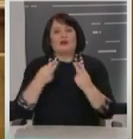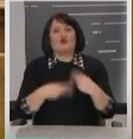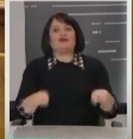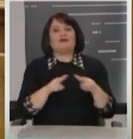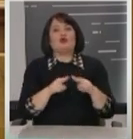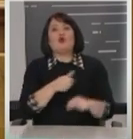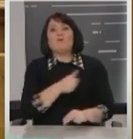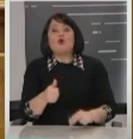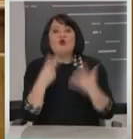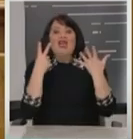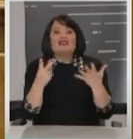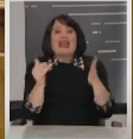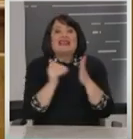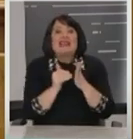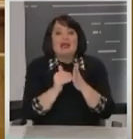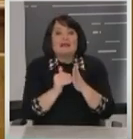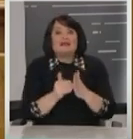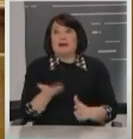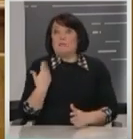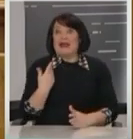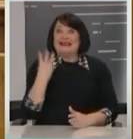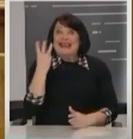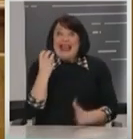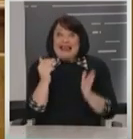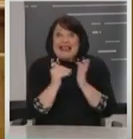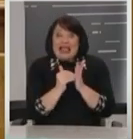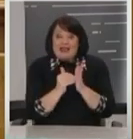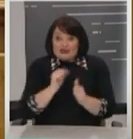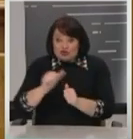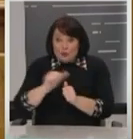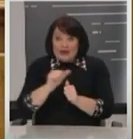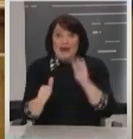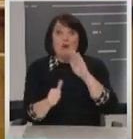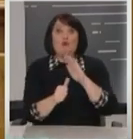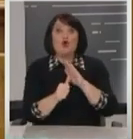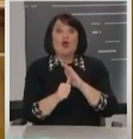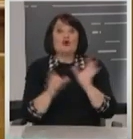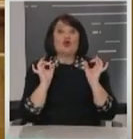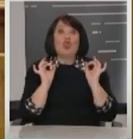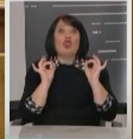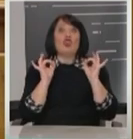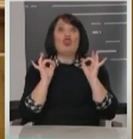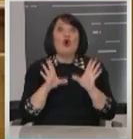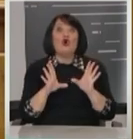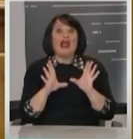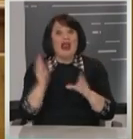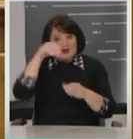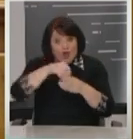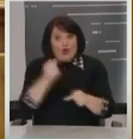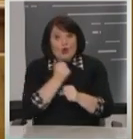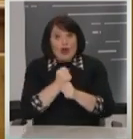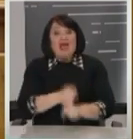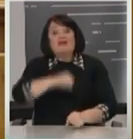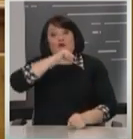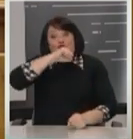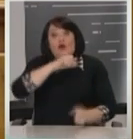απολαβές μόνο 7.000 ευρώ, ενώ το προηγούμενο παίρνει 30.000 ευρώ το μήνα και ο πρόεδρός του είναι αμυστή εκεί και κάνει έργο για τη χώρα,